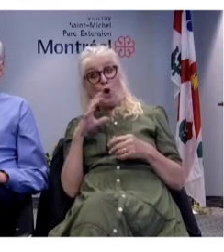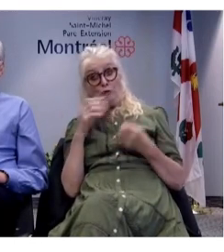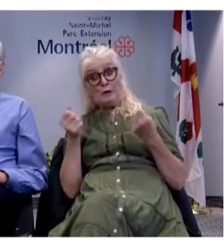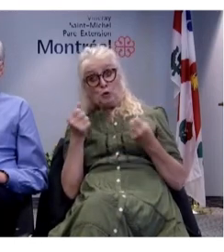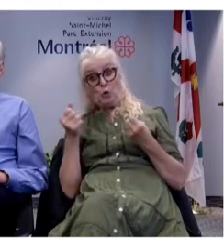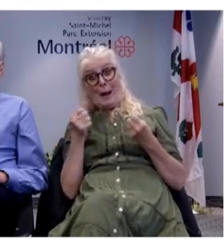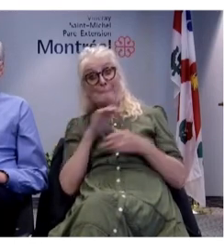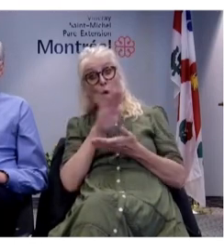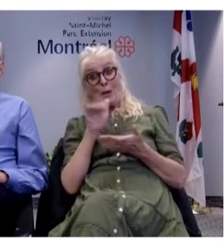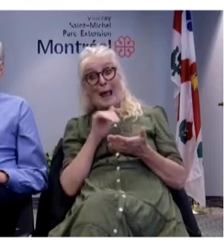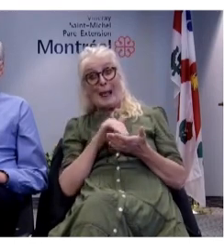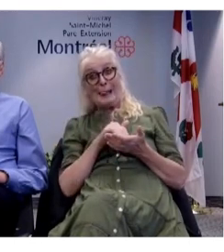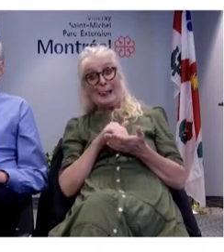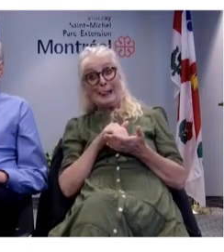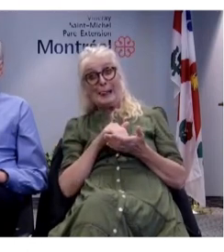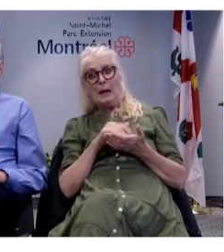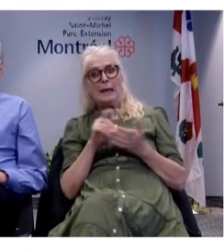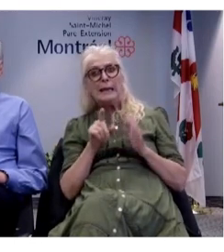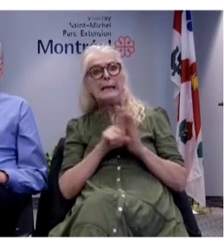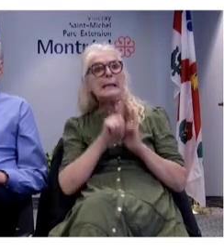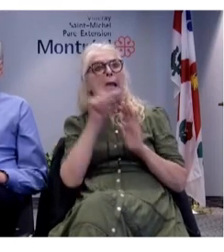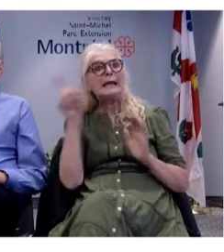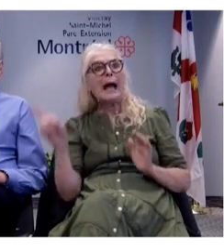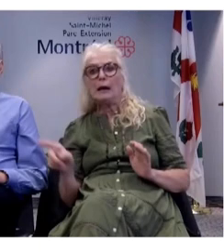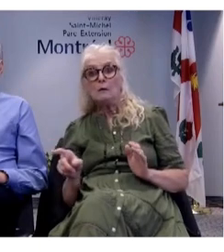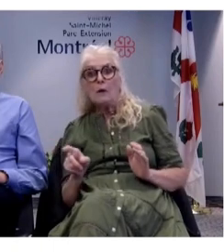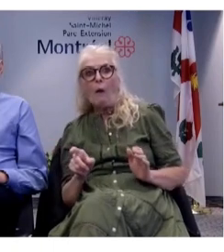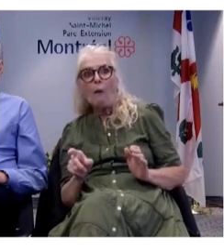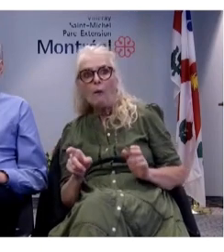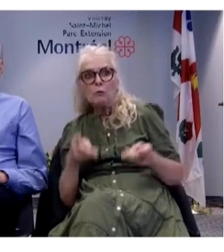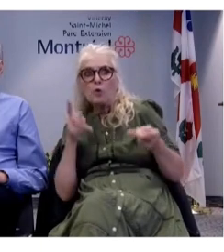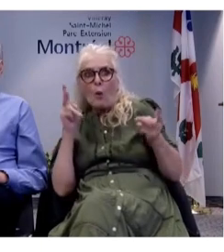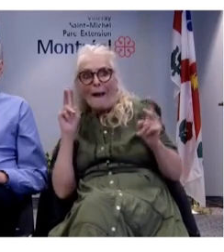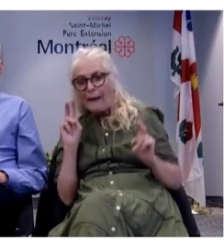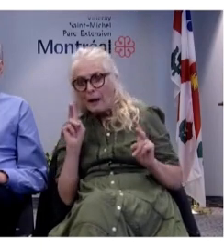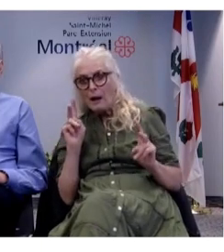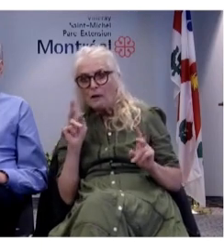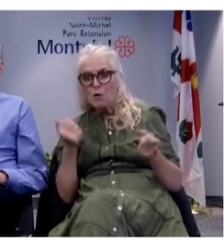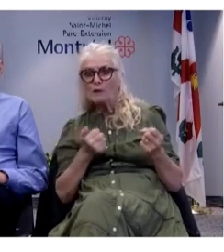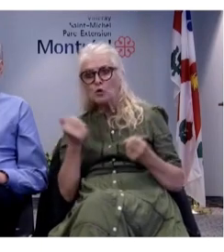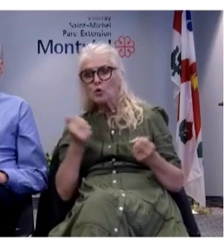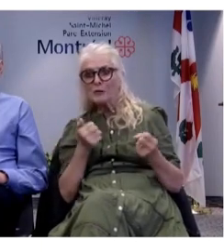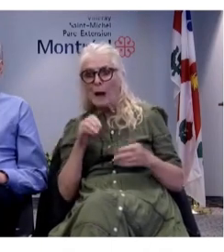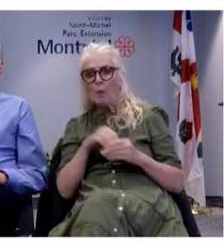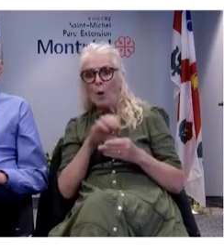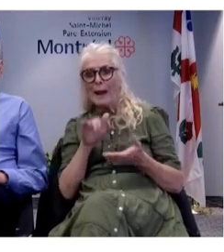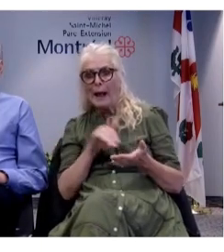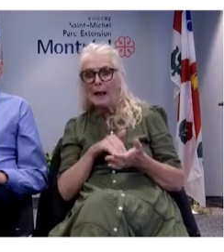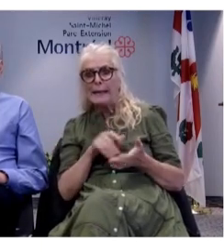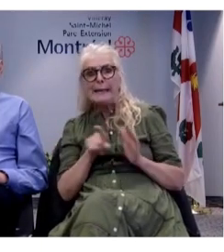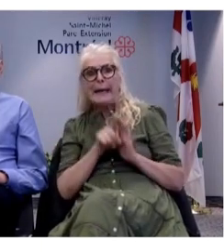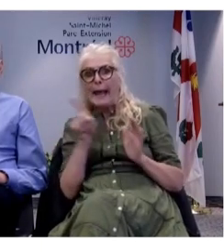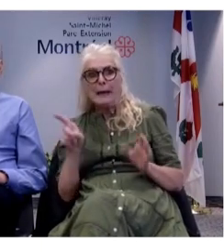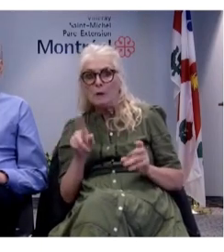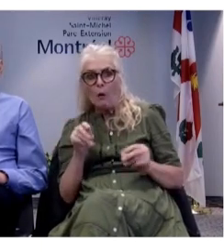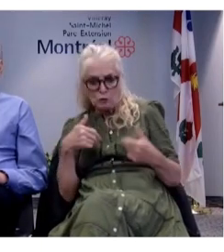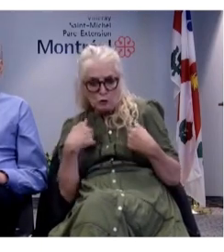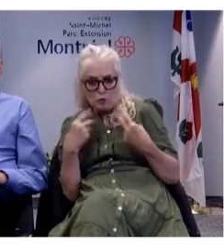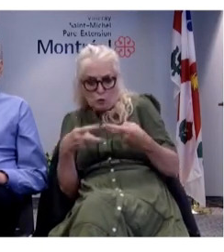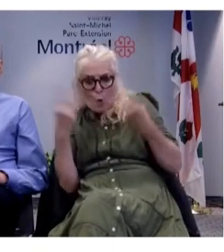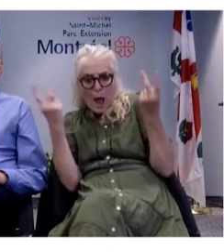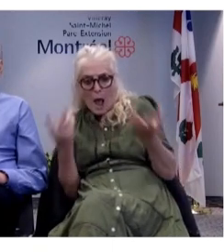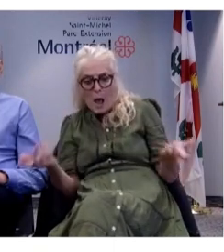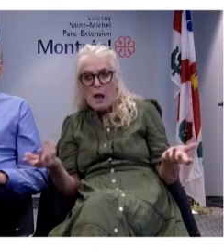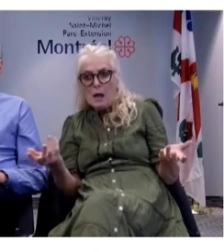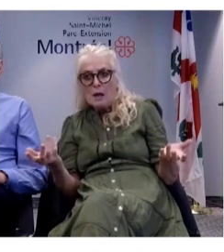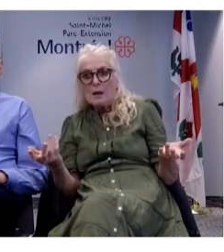ce n'est pas illégal ce n'est pas illégal alors moi je dois passer d'une voiture puis je me